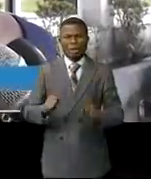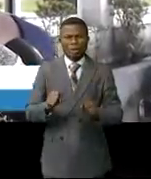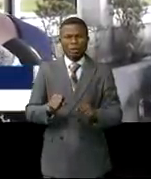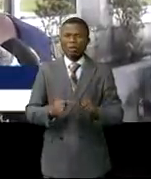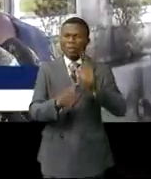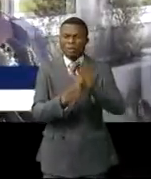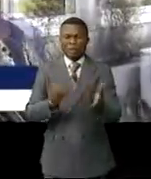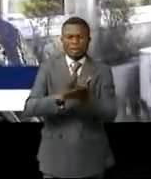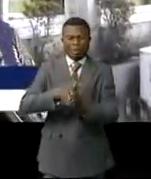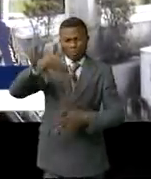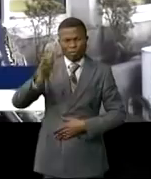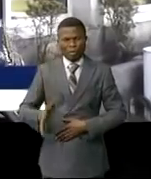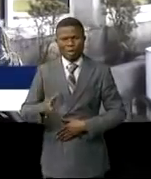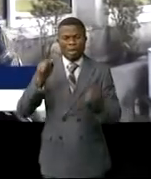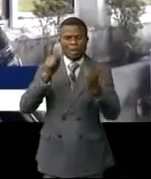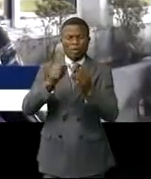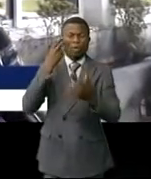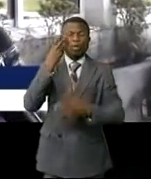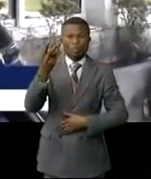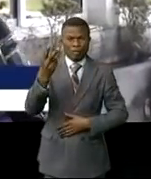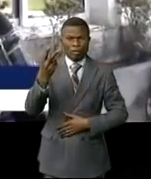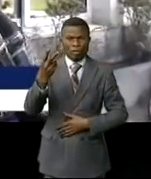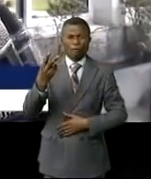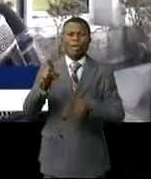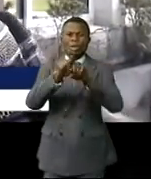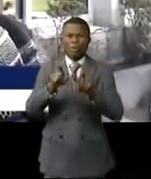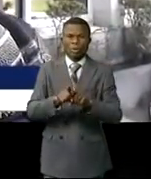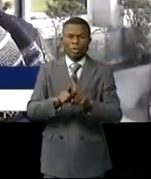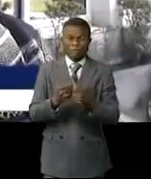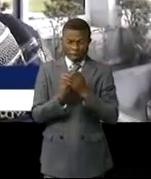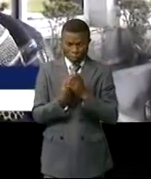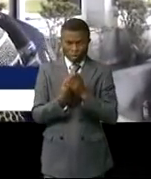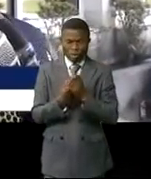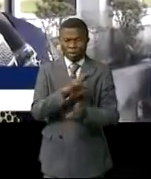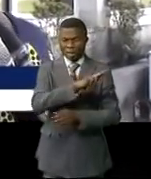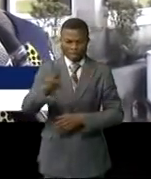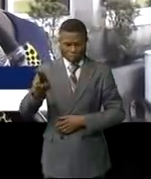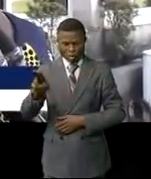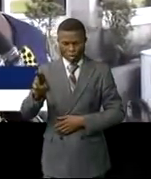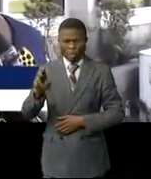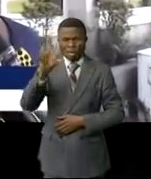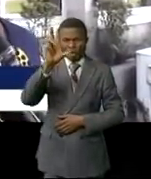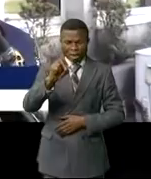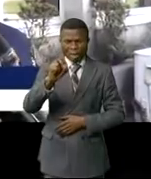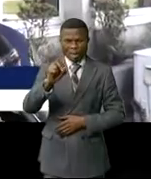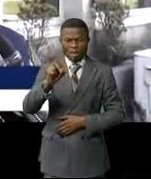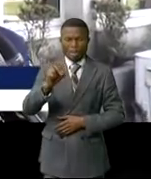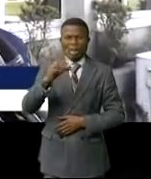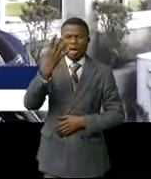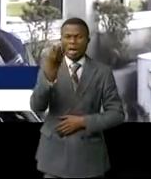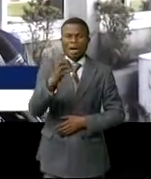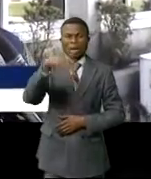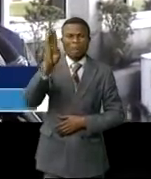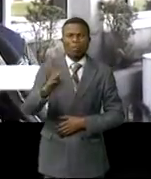devenir des experts. L'objectif soit la vision du CAFCO et que d'ici 2030, nous puissions avoir 40%